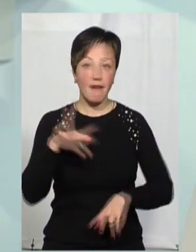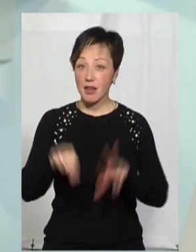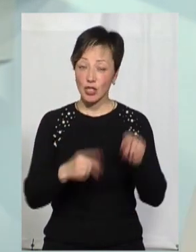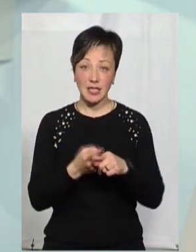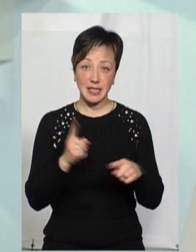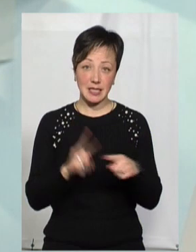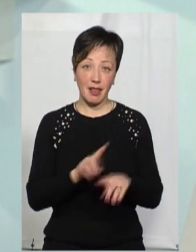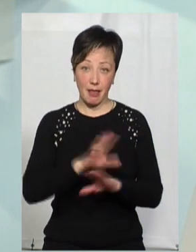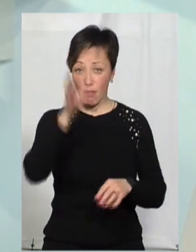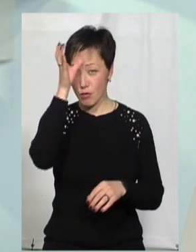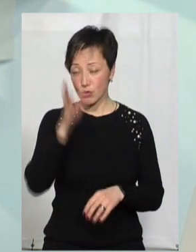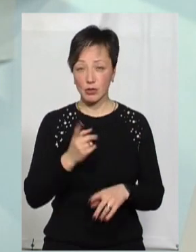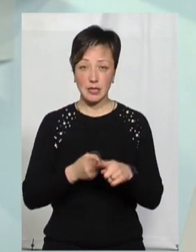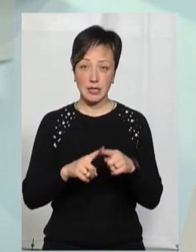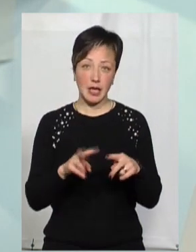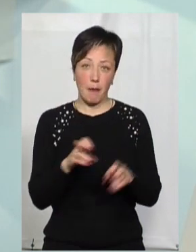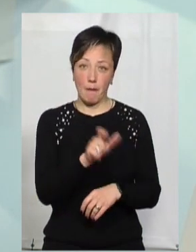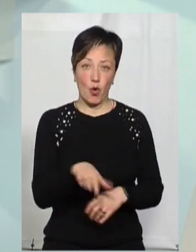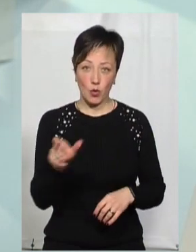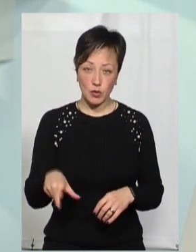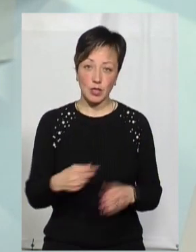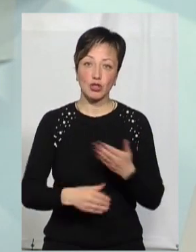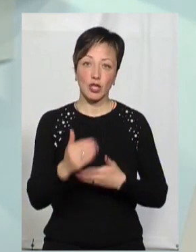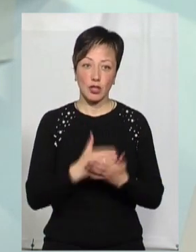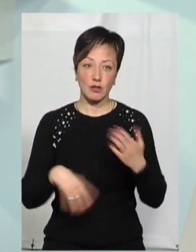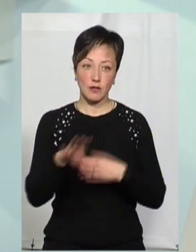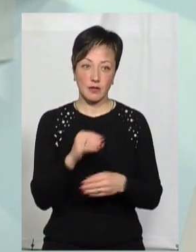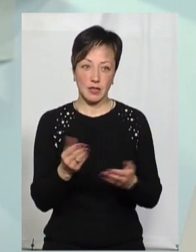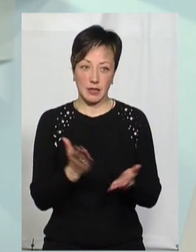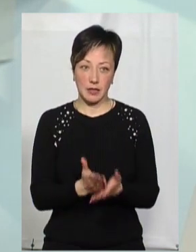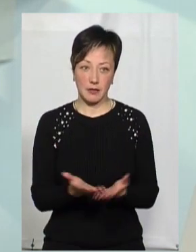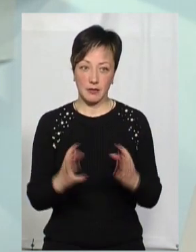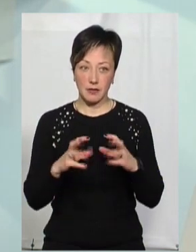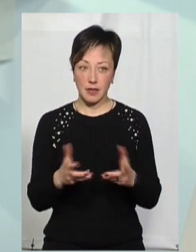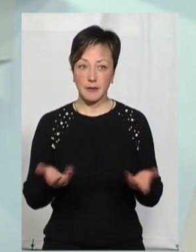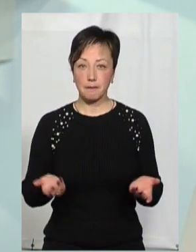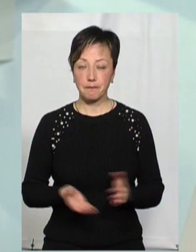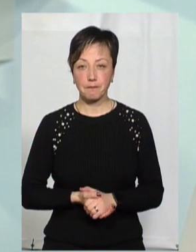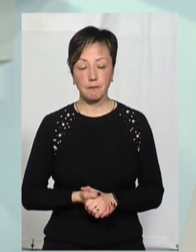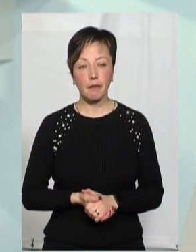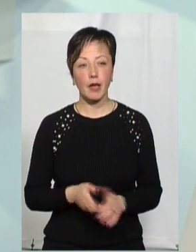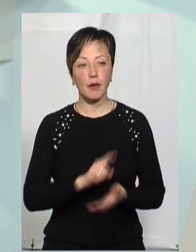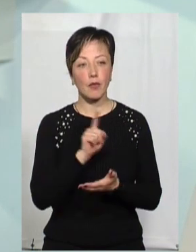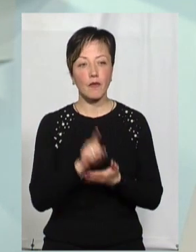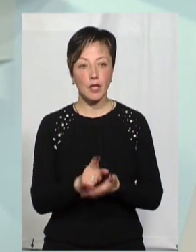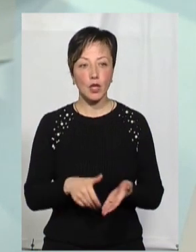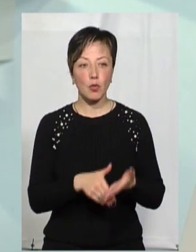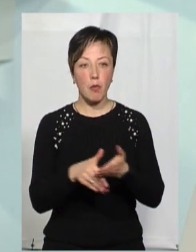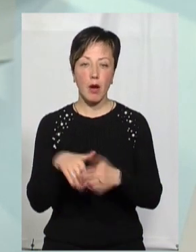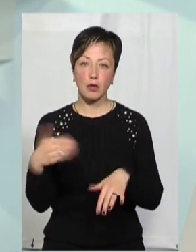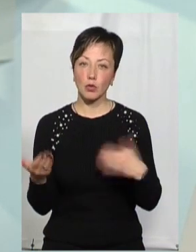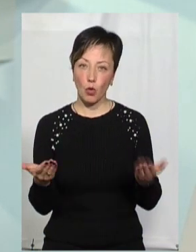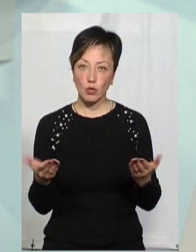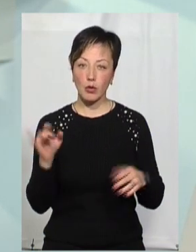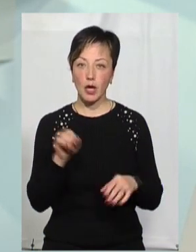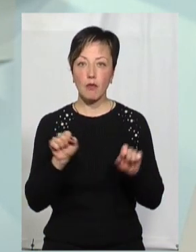вважаю, що це не мудро, я вважаю, що це не по-людськи. І зрештою, всі ходимо під Богом. І ми повинні допомагати один